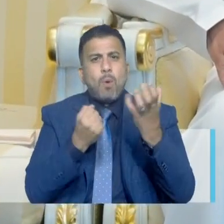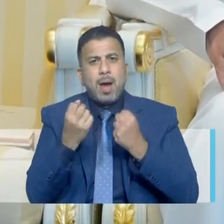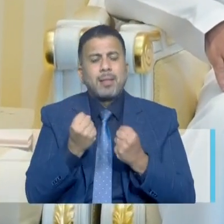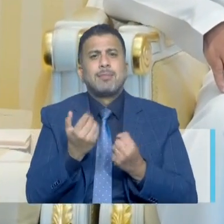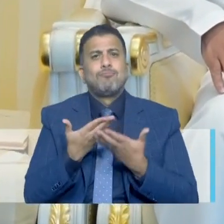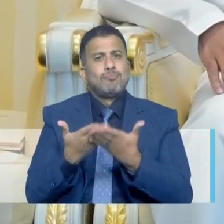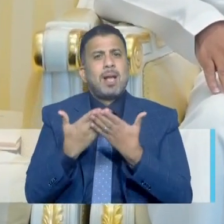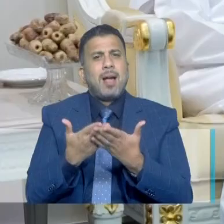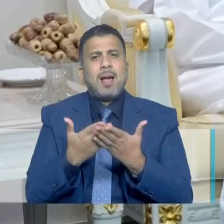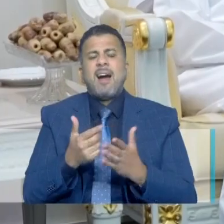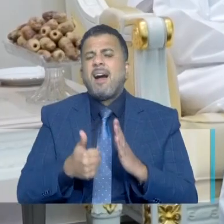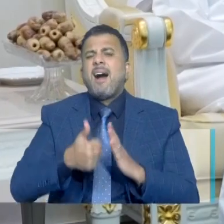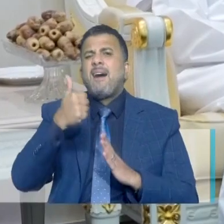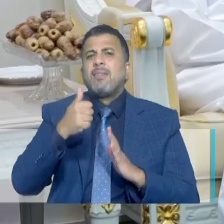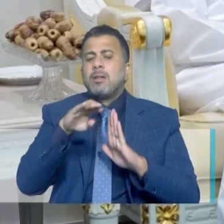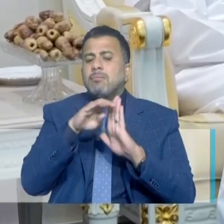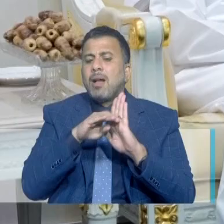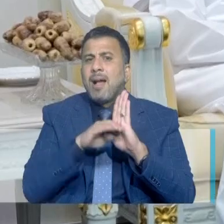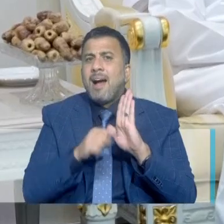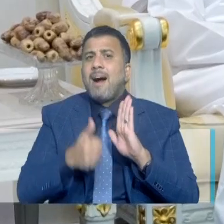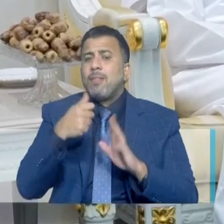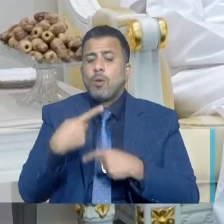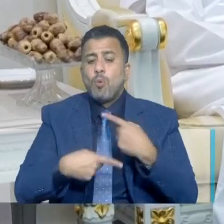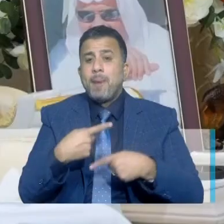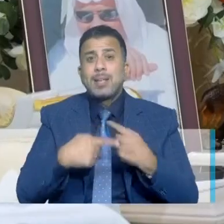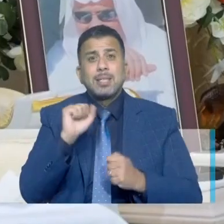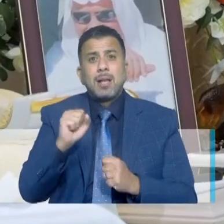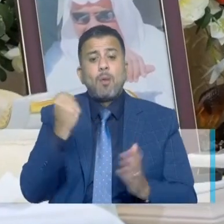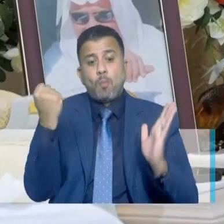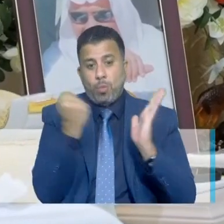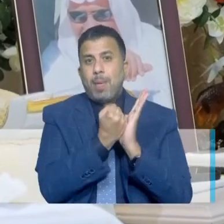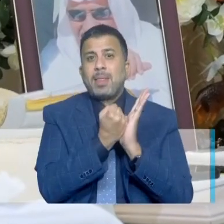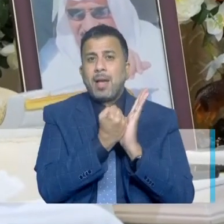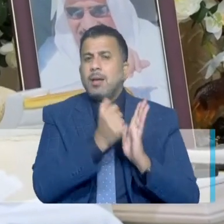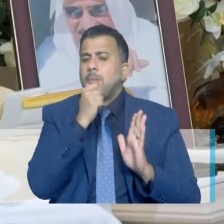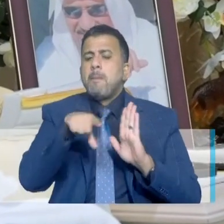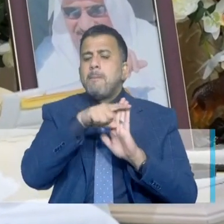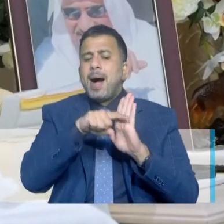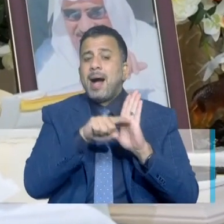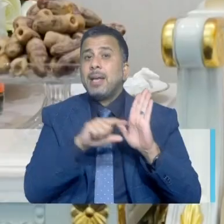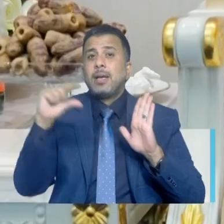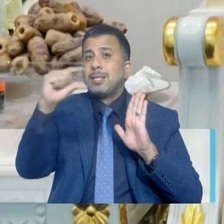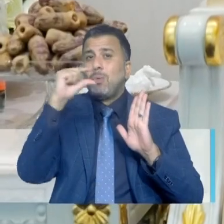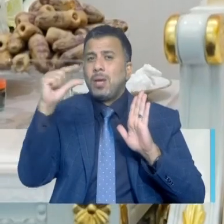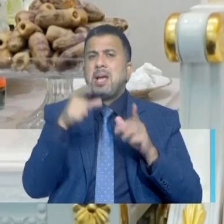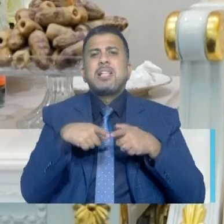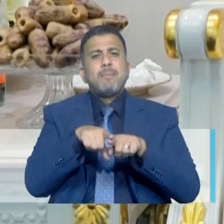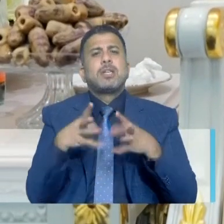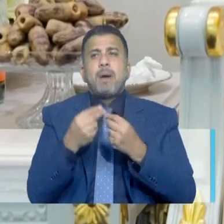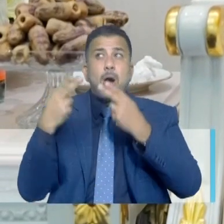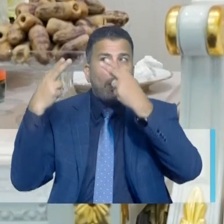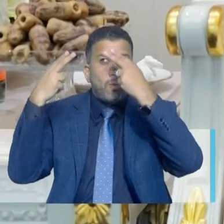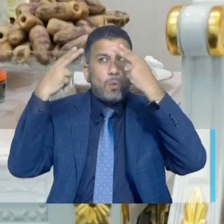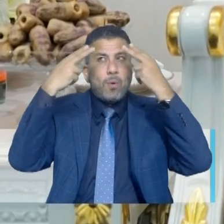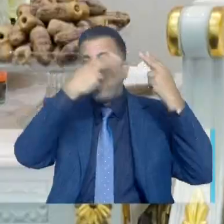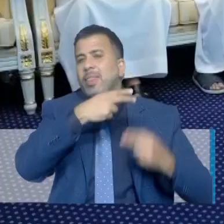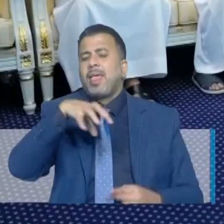والامكانيات كافه وتطبيق افضل الممارسات المعتمده وفقا للمعايير الدوليه بما يتماشى